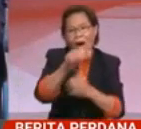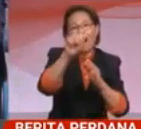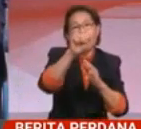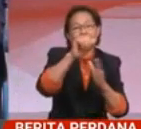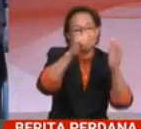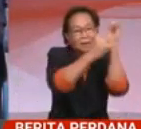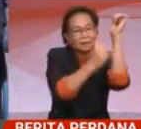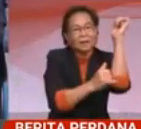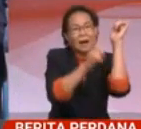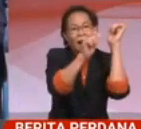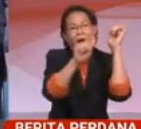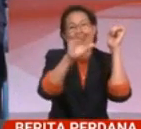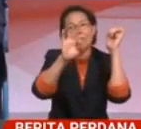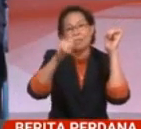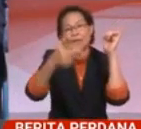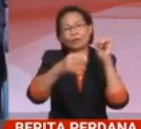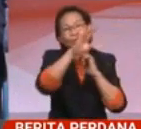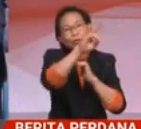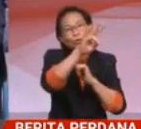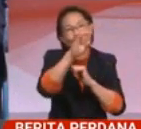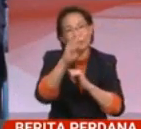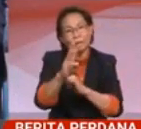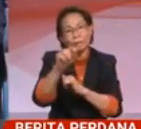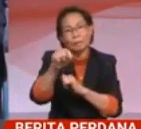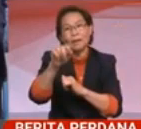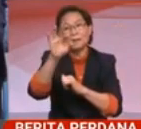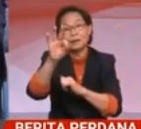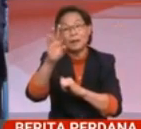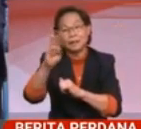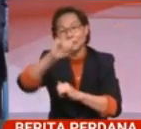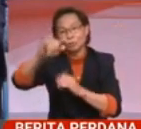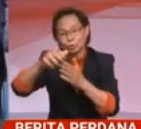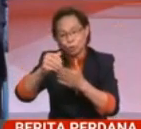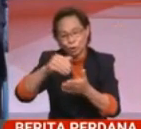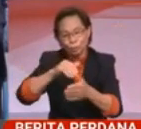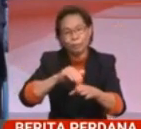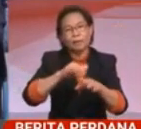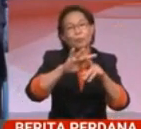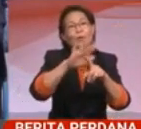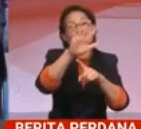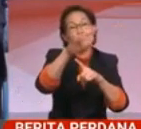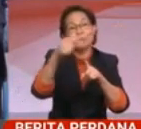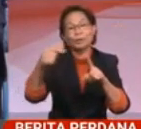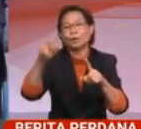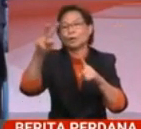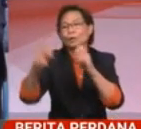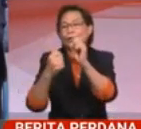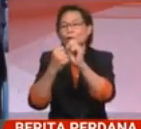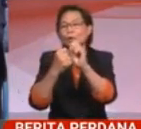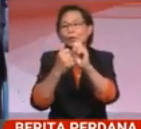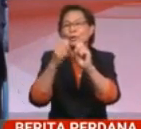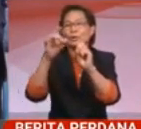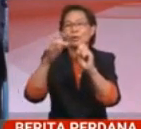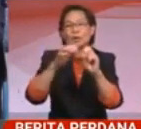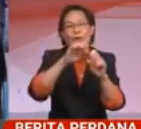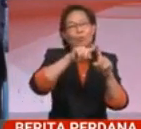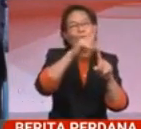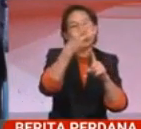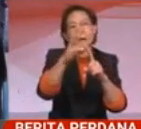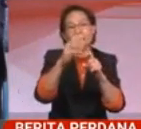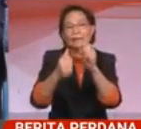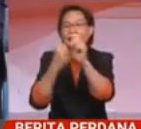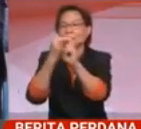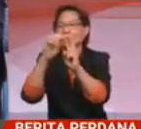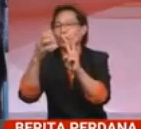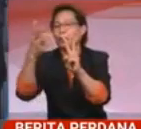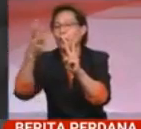bernilai 7649 6juta Ringgit antara Mei 2016 hingga April 2018 prediksi